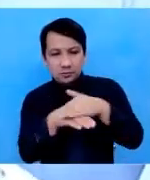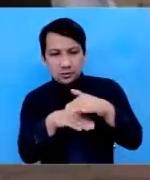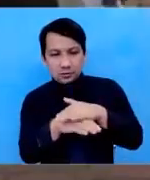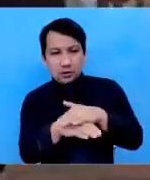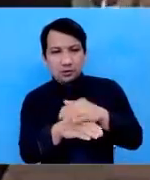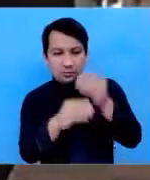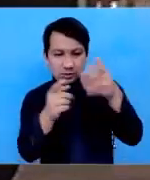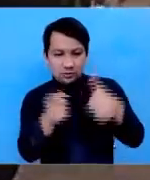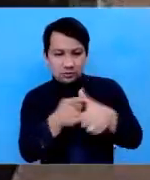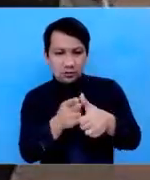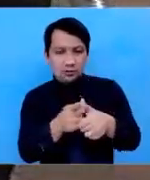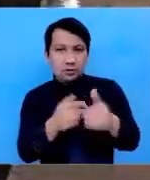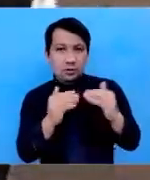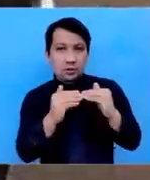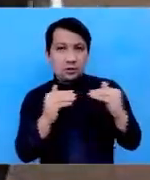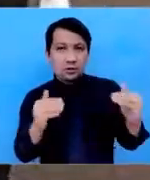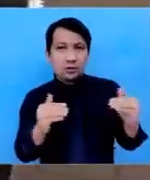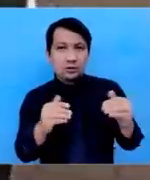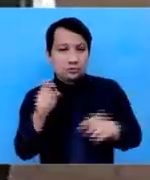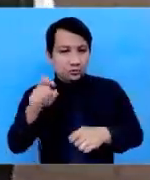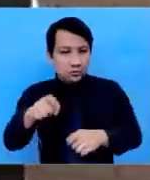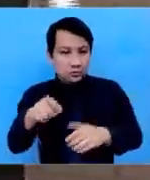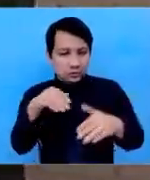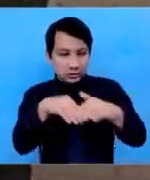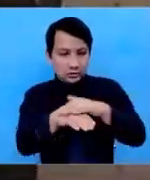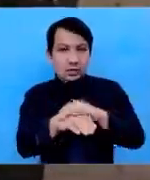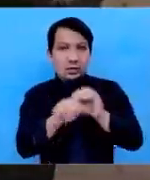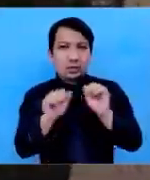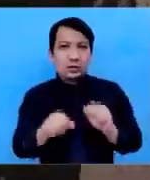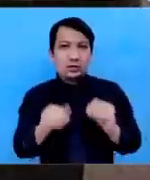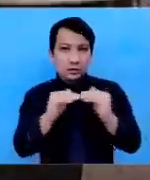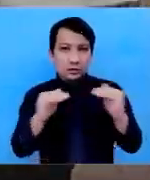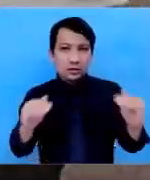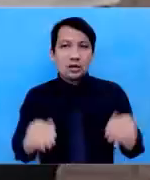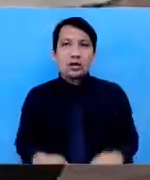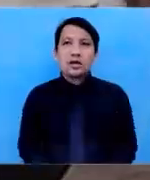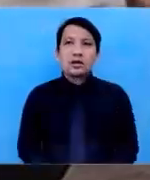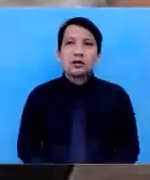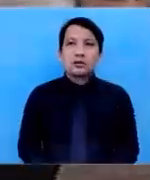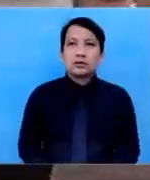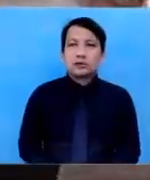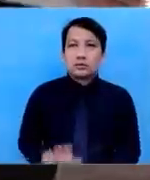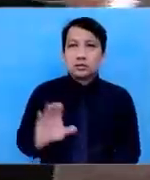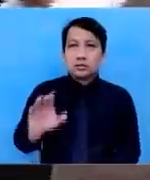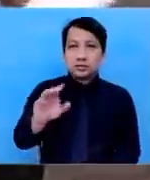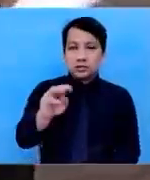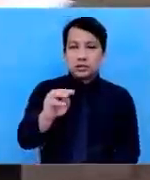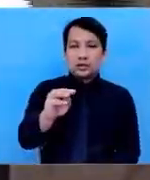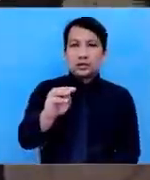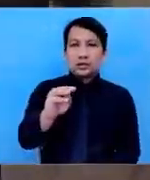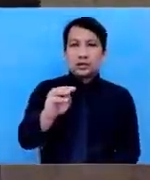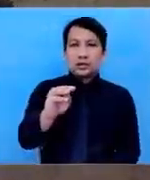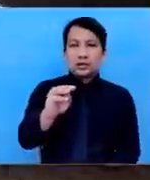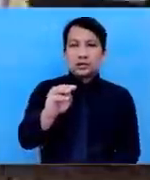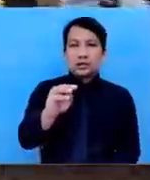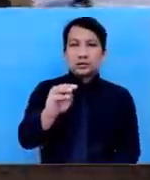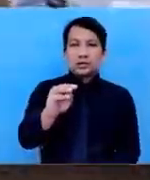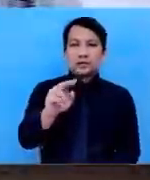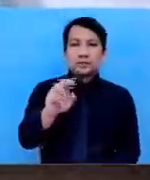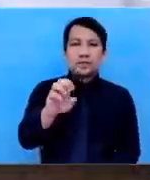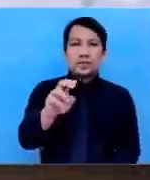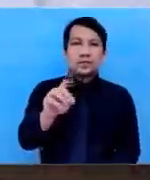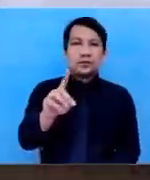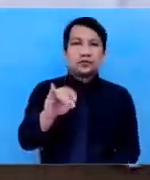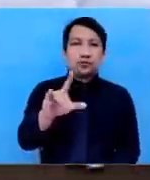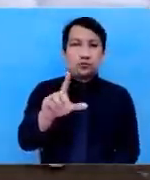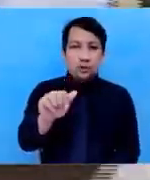equity. Dagdagan! Magbawasan! Education! Sa Mendiola naman sa Maynila, nagtipo ng nasa 300 mga guro